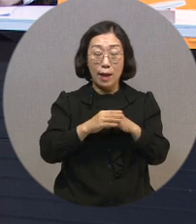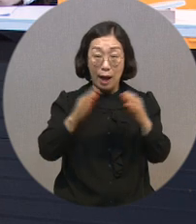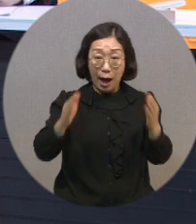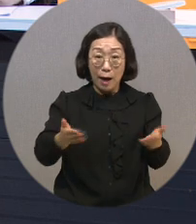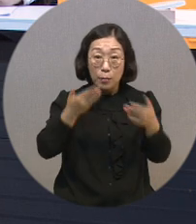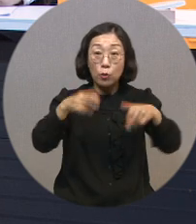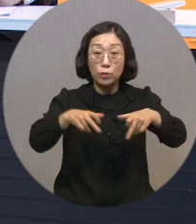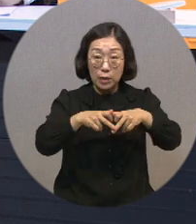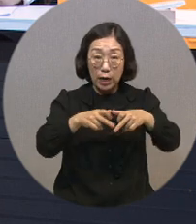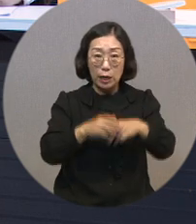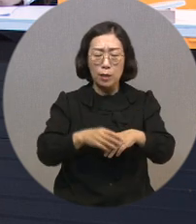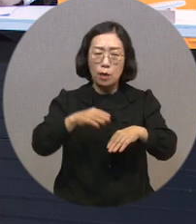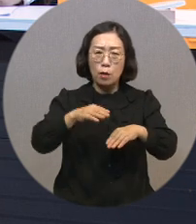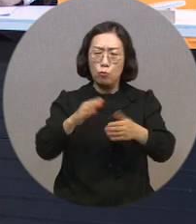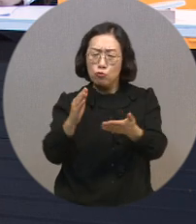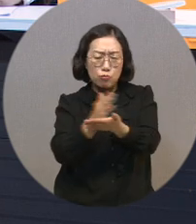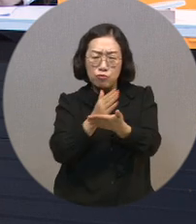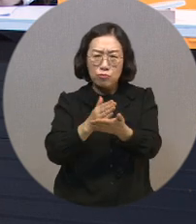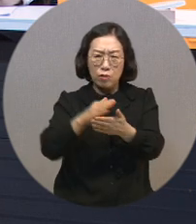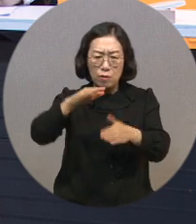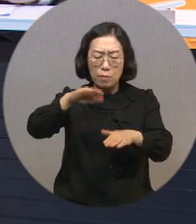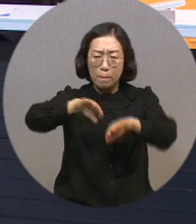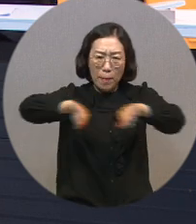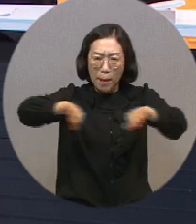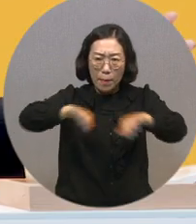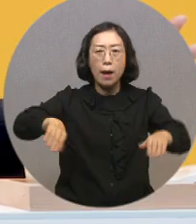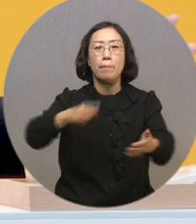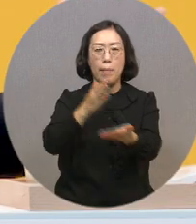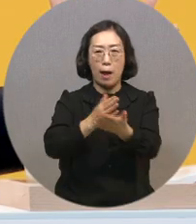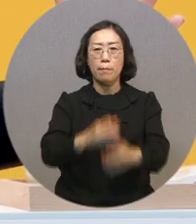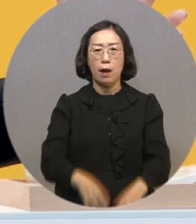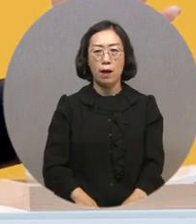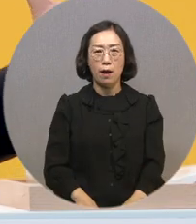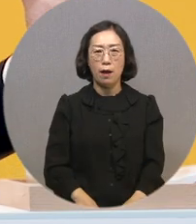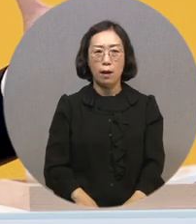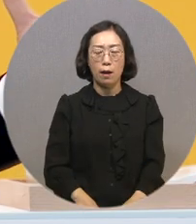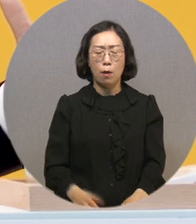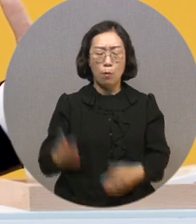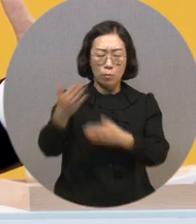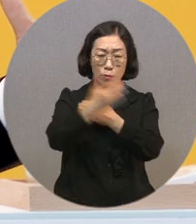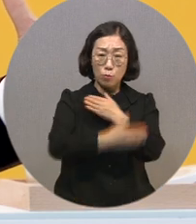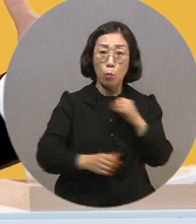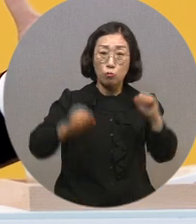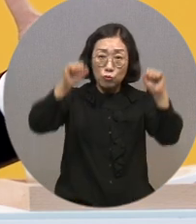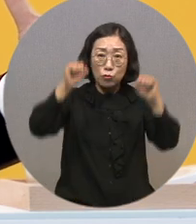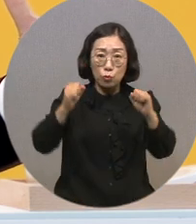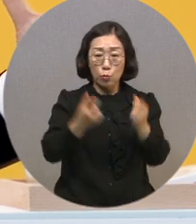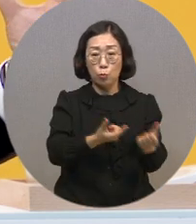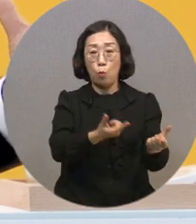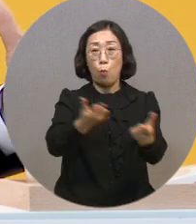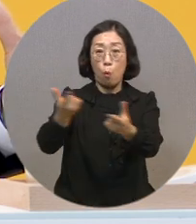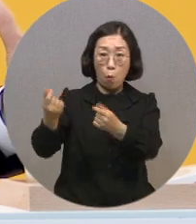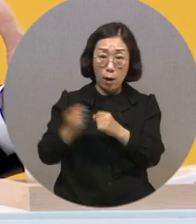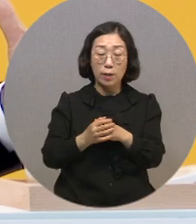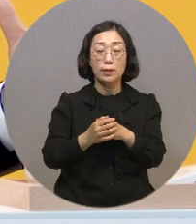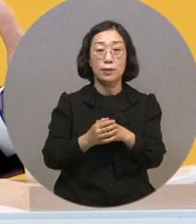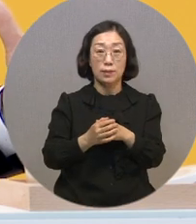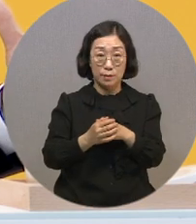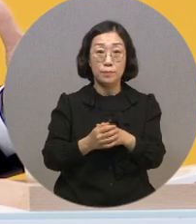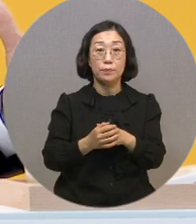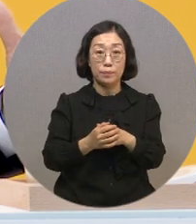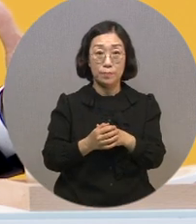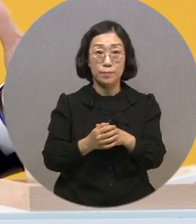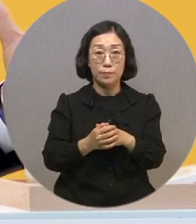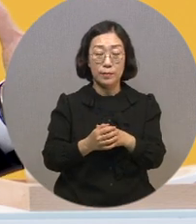안 된다라고 하는 게 제 신조입니다. 그래서 뭐 체육의 모든 영역 부분은 일반 학생과